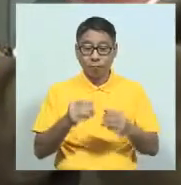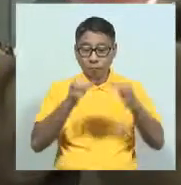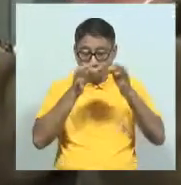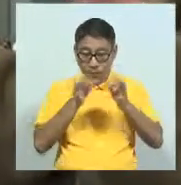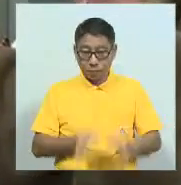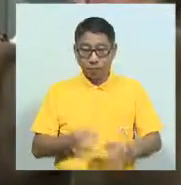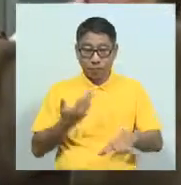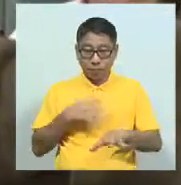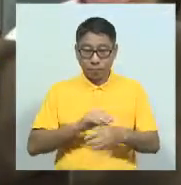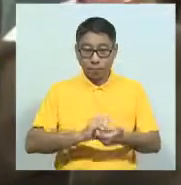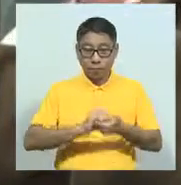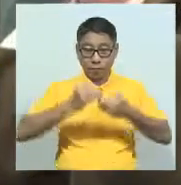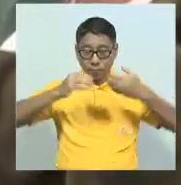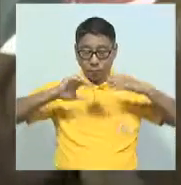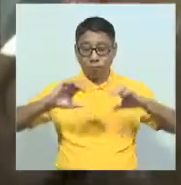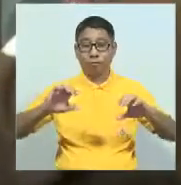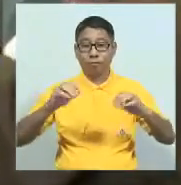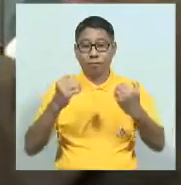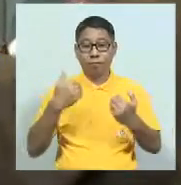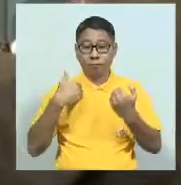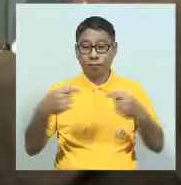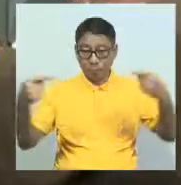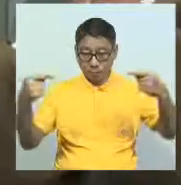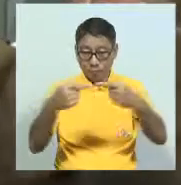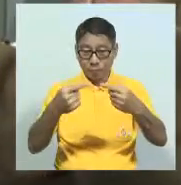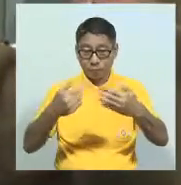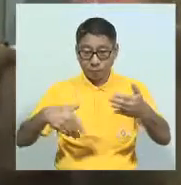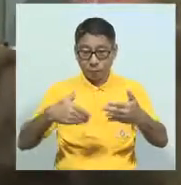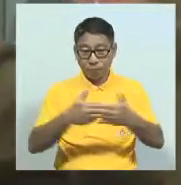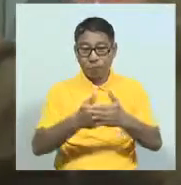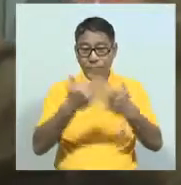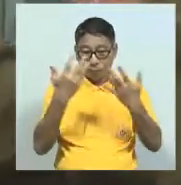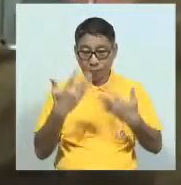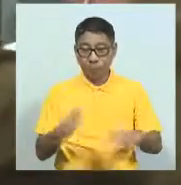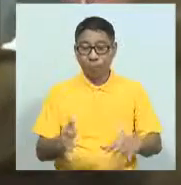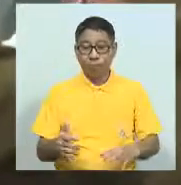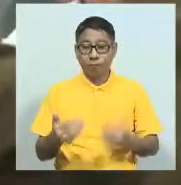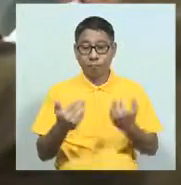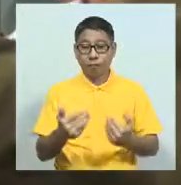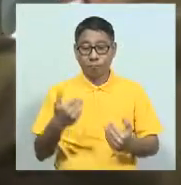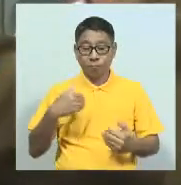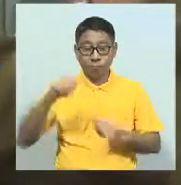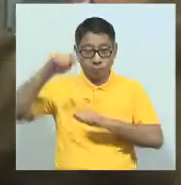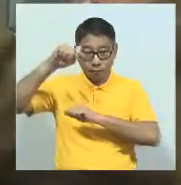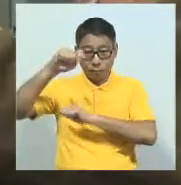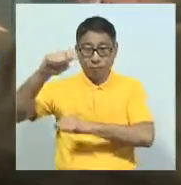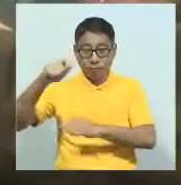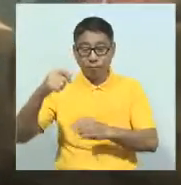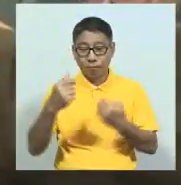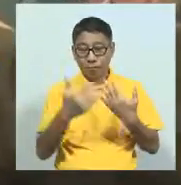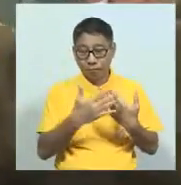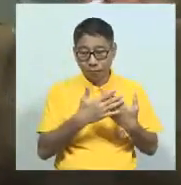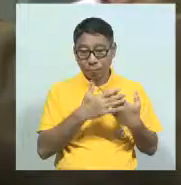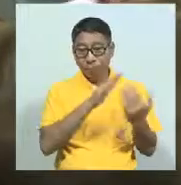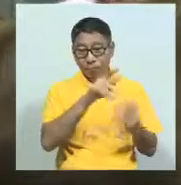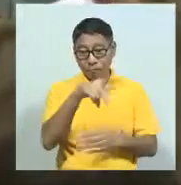ลงร่วมรัฐบาลกับพรรคพลังประชารัฐเพราะว่าตรงกับนโยบายของพรรคอยู่แล้วนะครับโดยการประกาศของพรรครักผืนป่